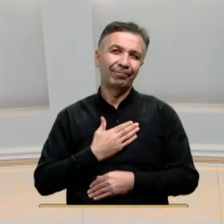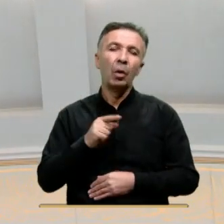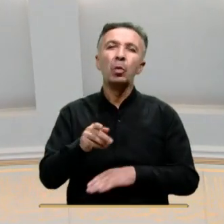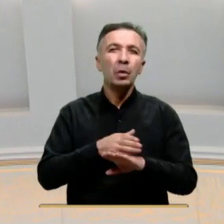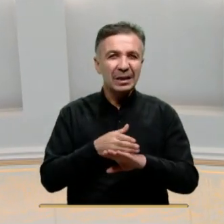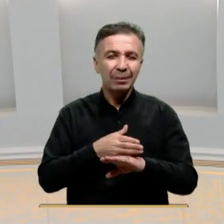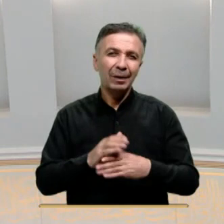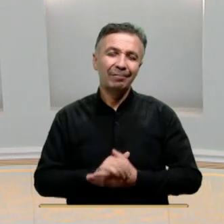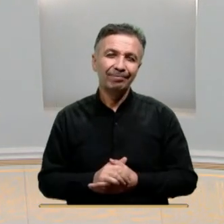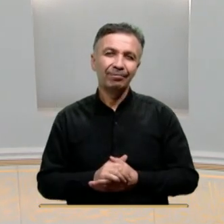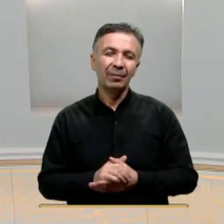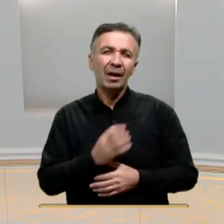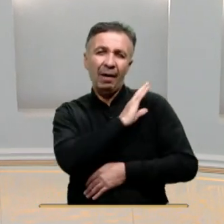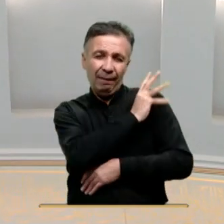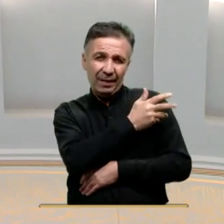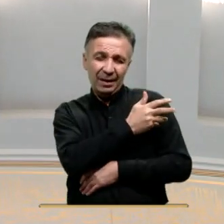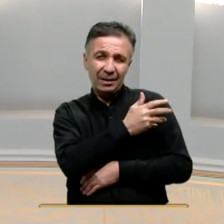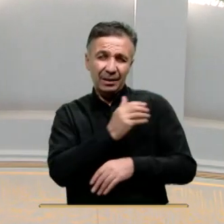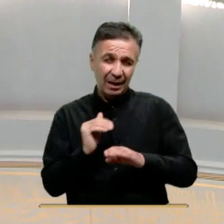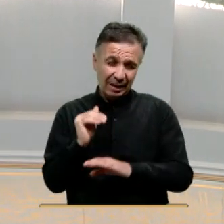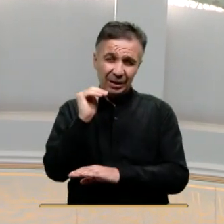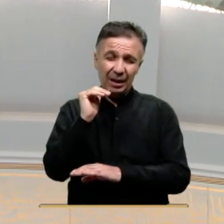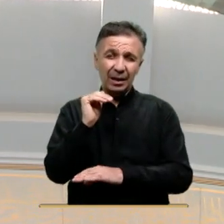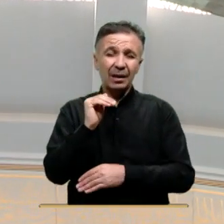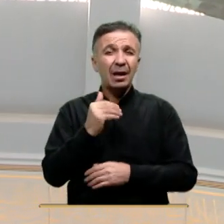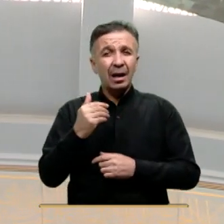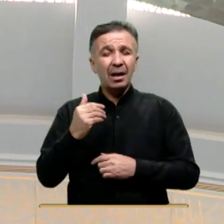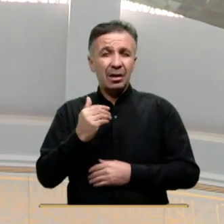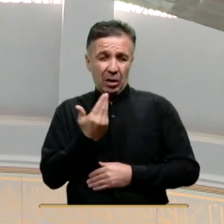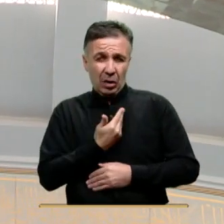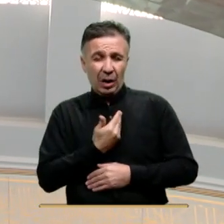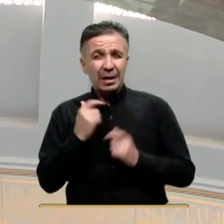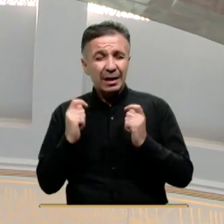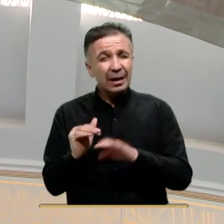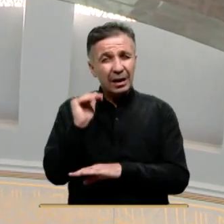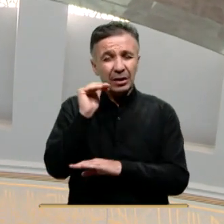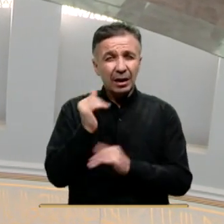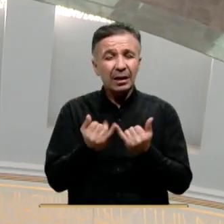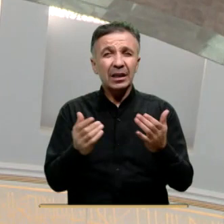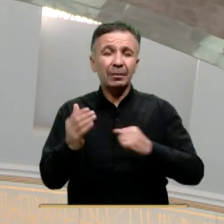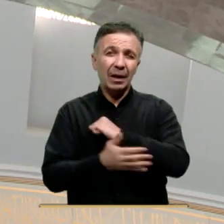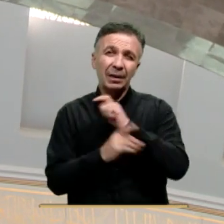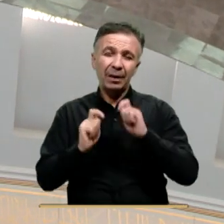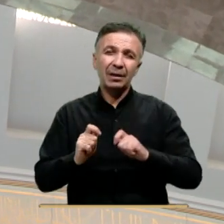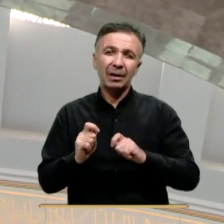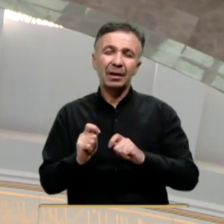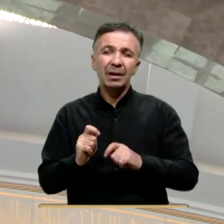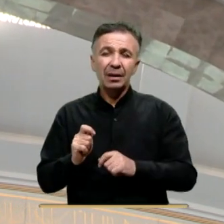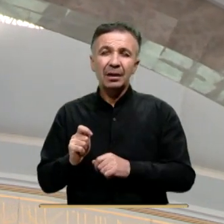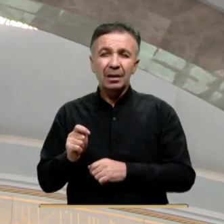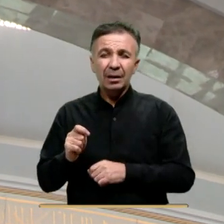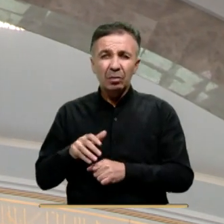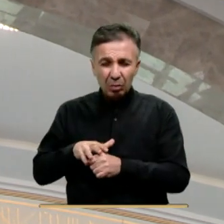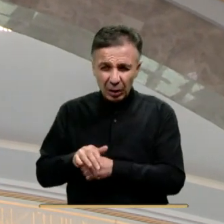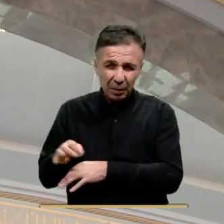vesileyle Filistinli gazzeli kardeşlerimize yardım eyle zulümlerini de helak eyle Ya